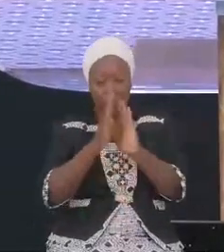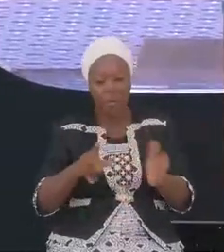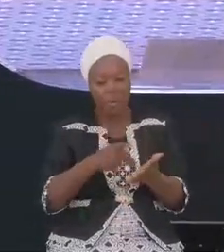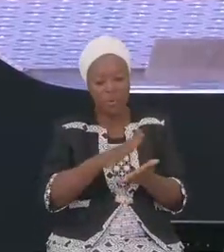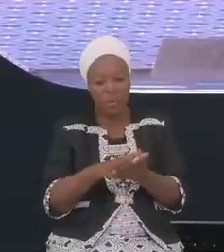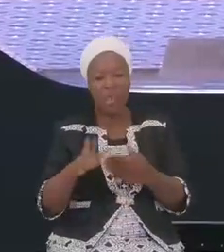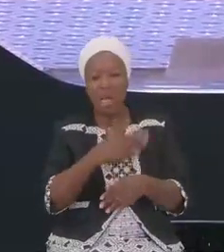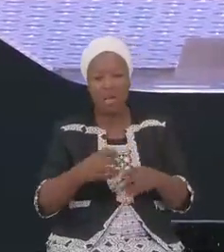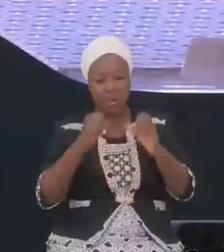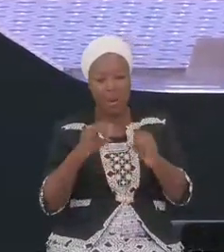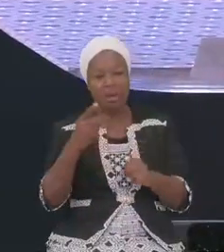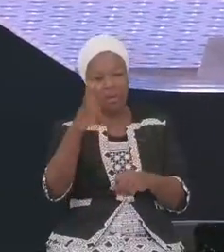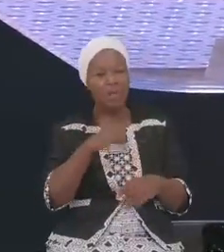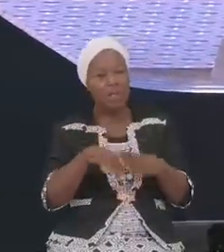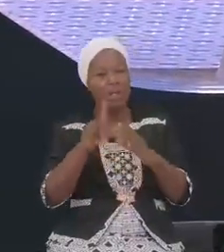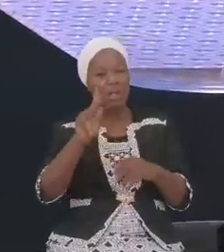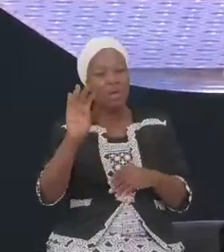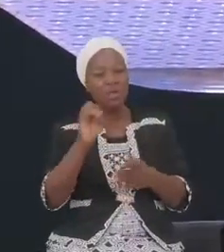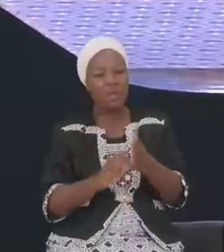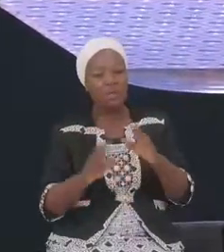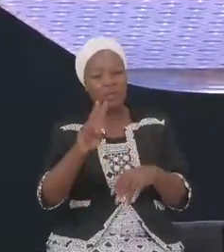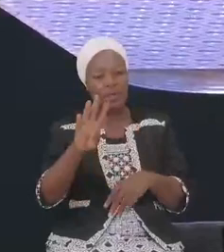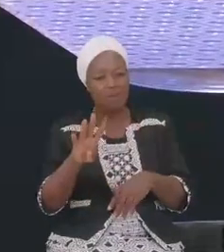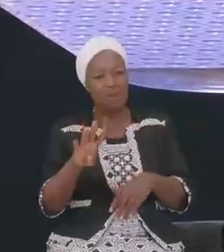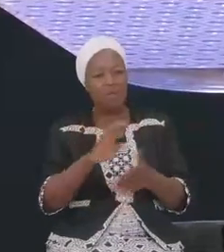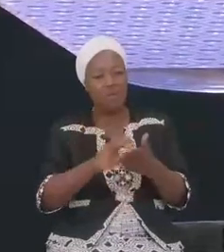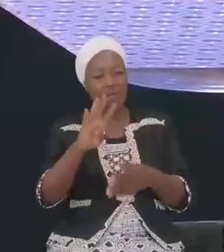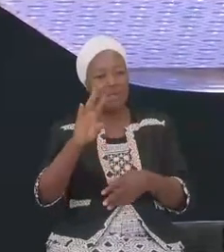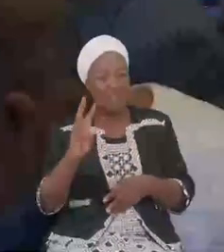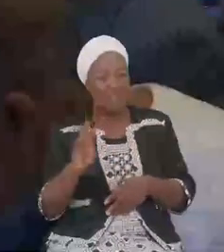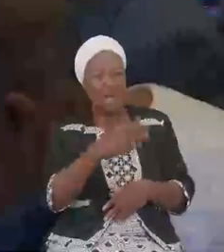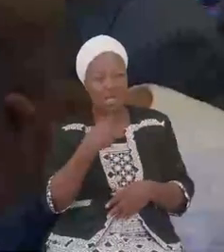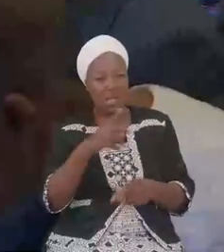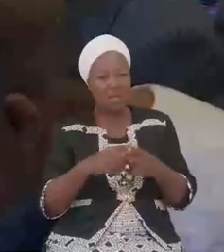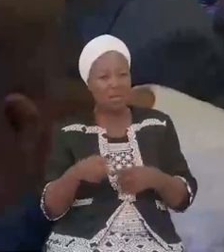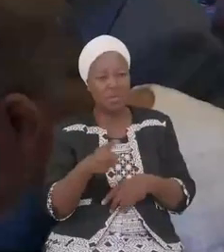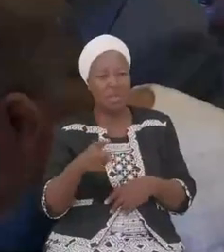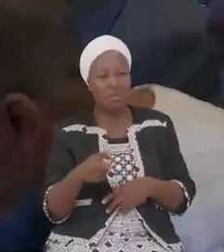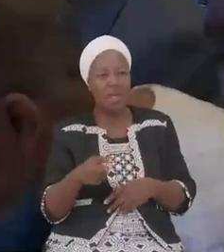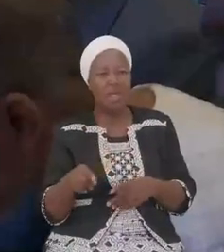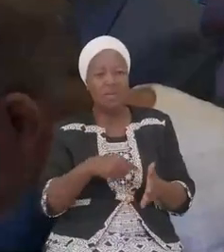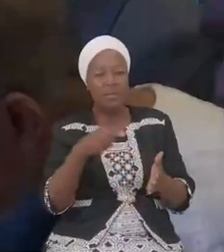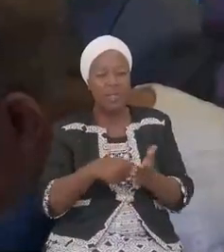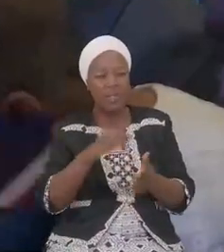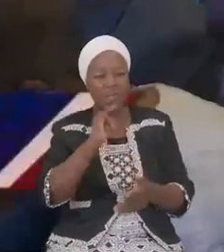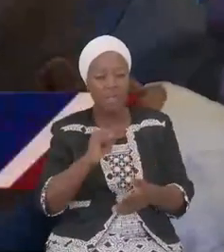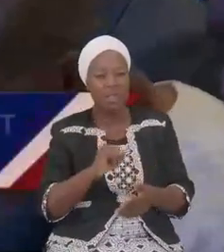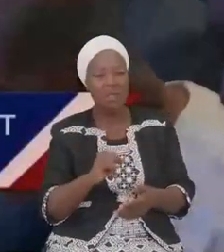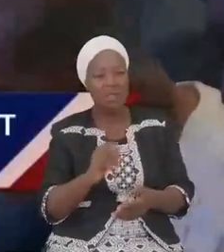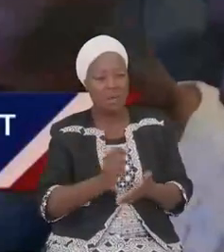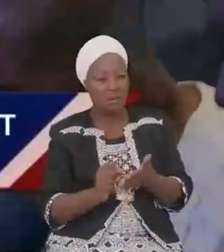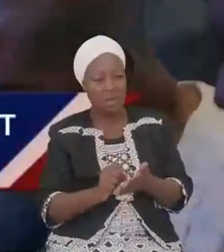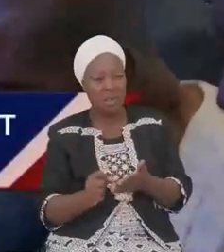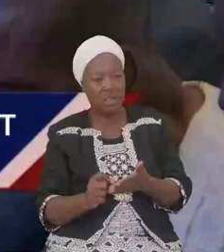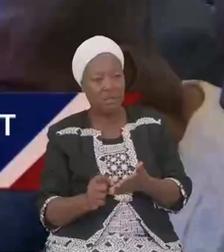Luc 24, verset 46. Et il leur dit, ainsi il est écrit, que